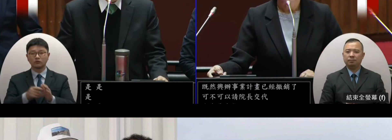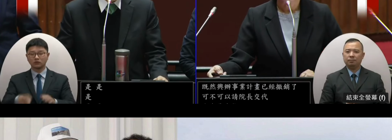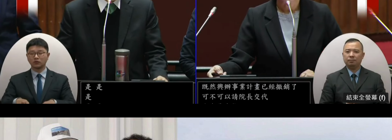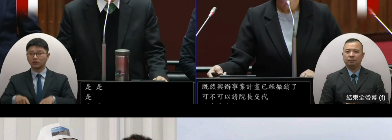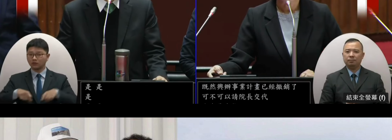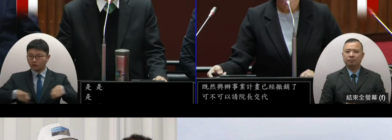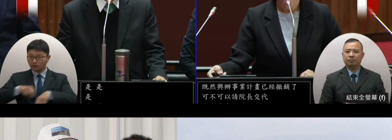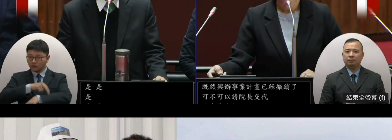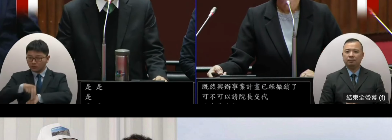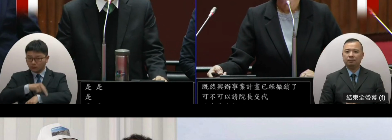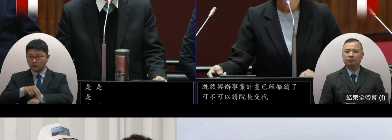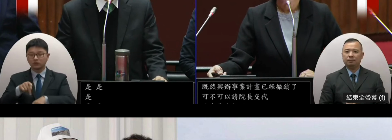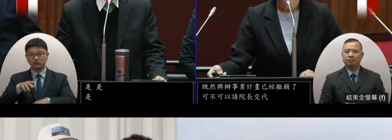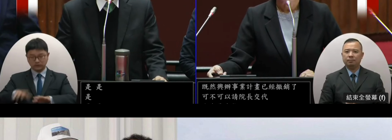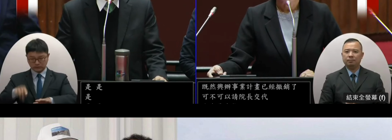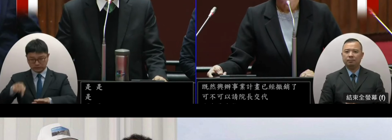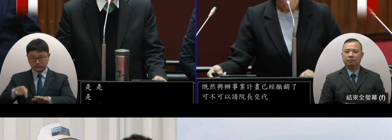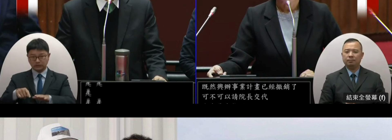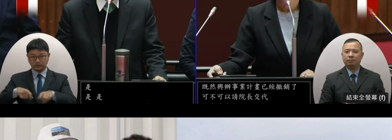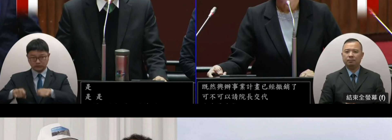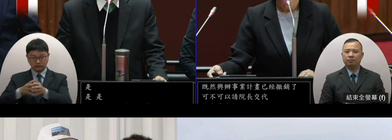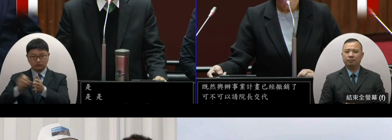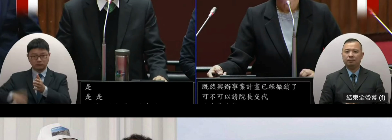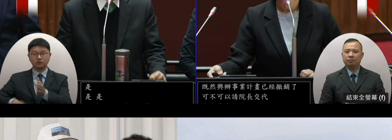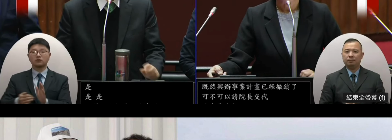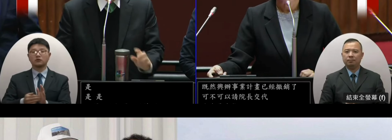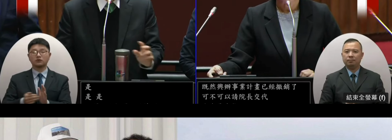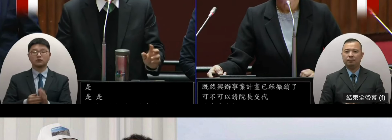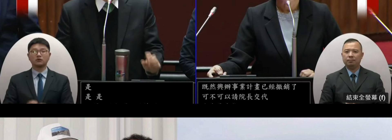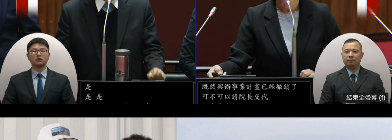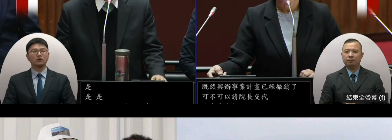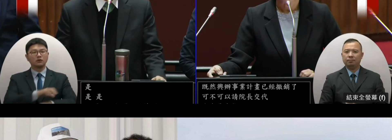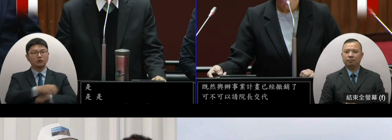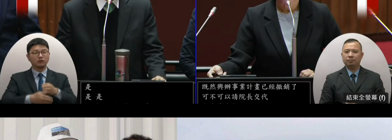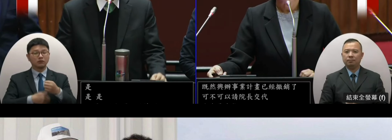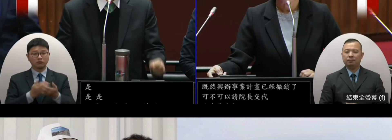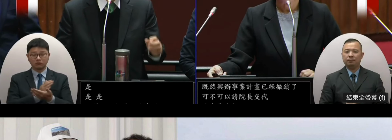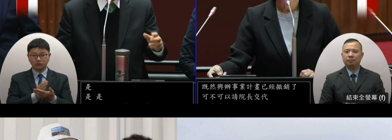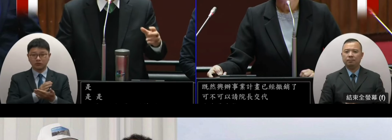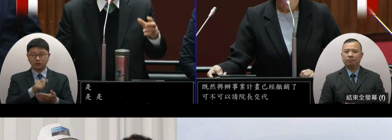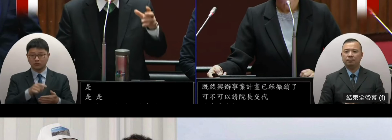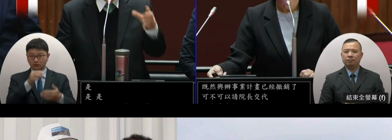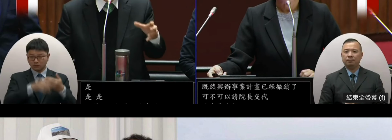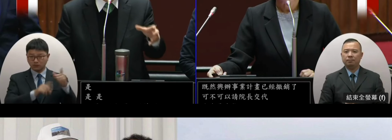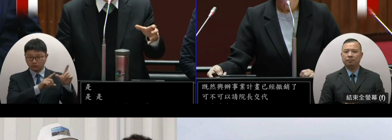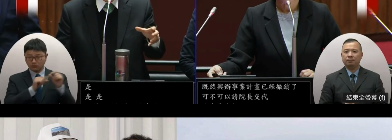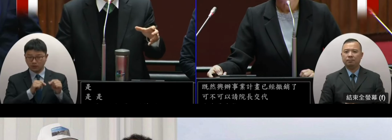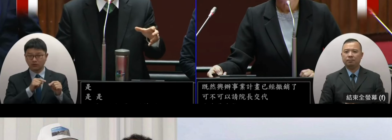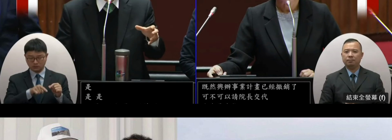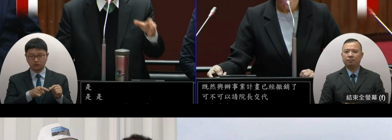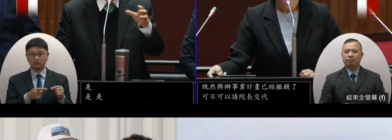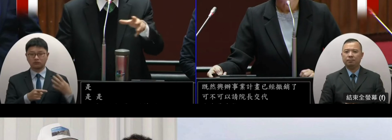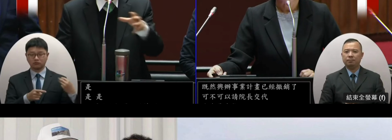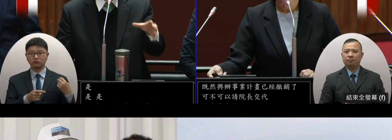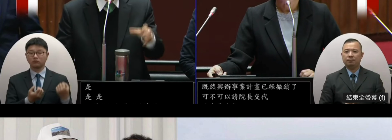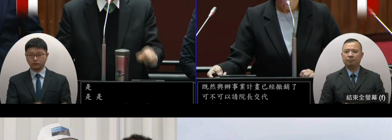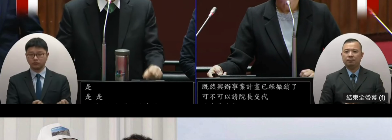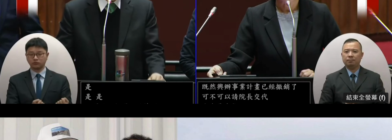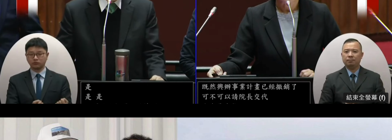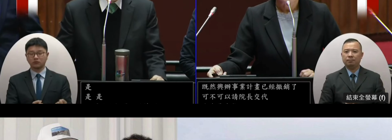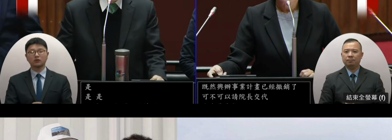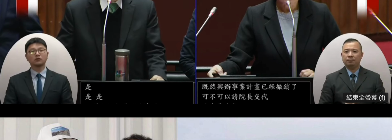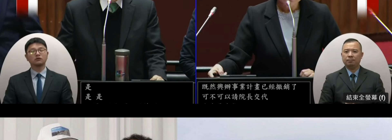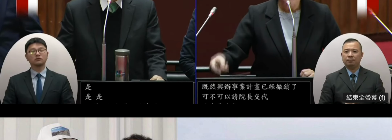像委员所讲的是撤销。那按照环评的规定的话，是环评是在的，但是因为它已